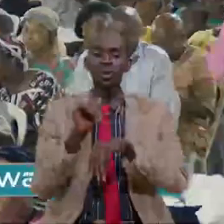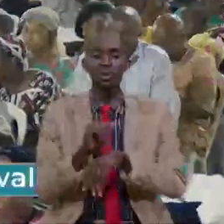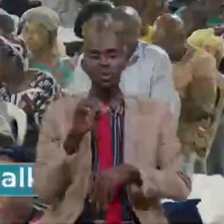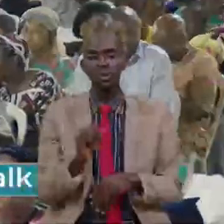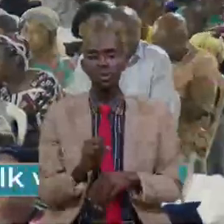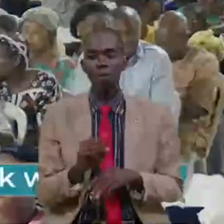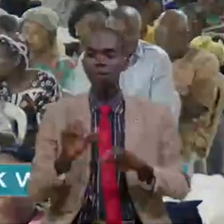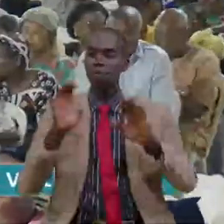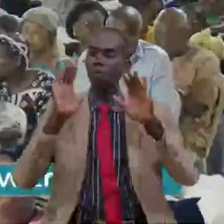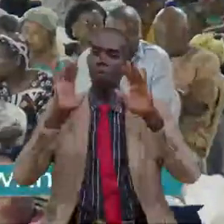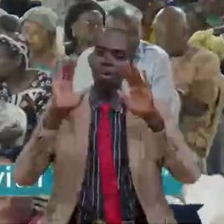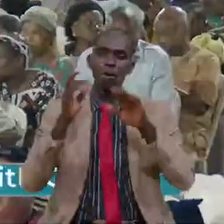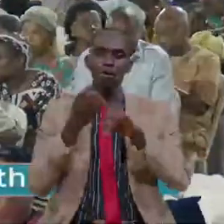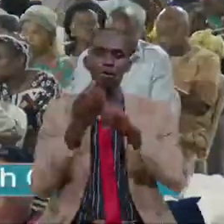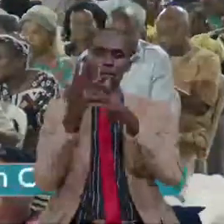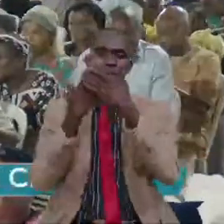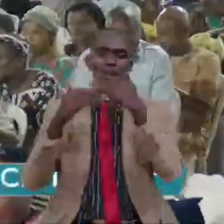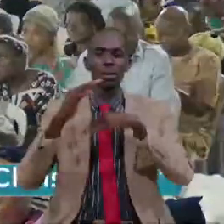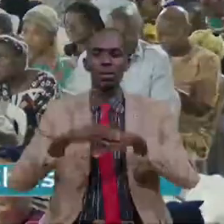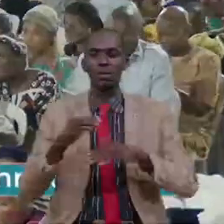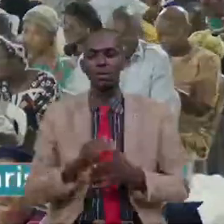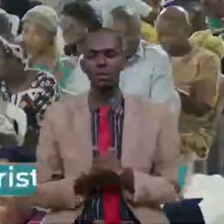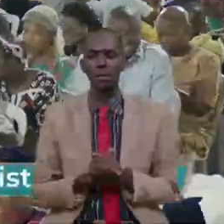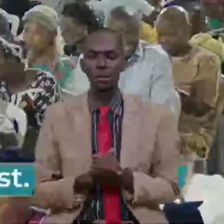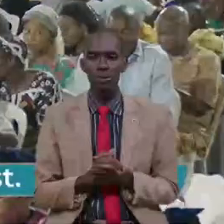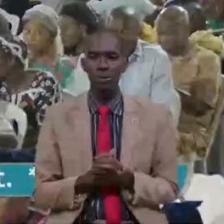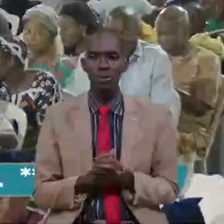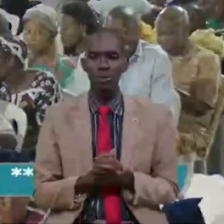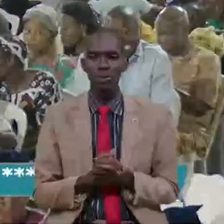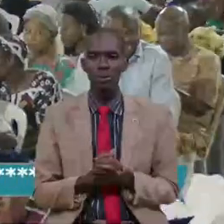miracles, des merveilles du ciel.